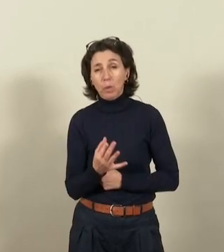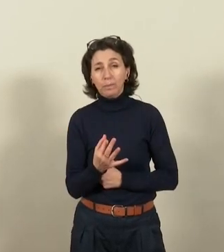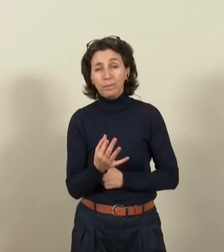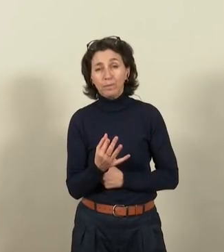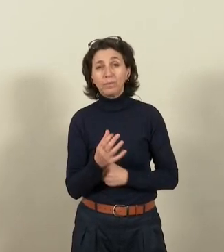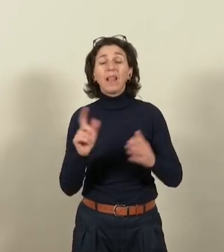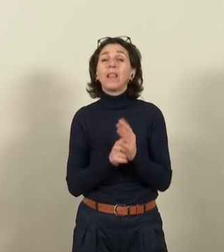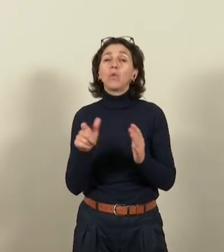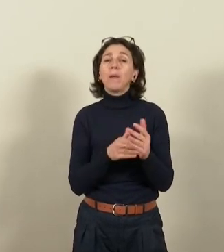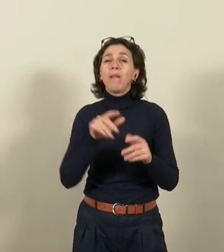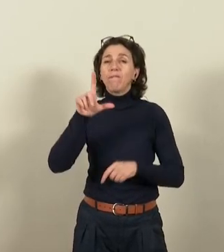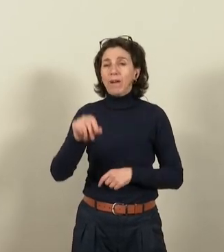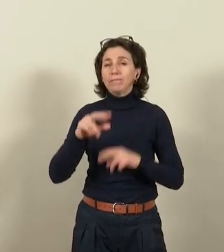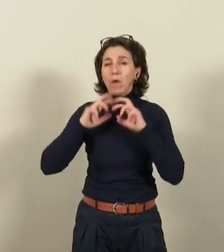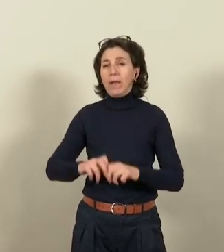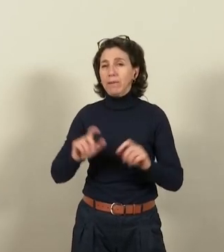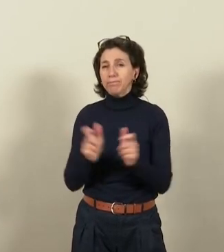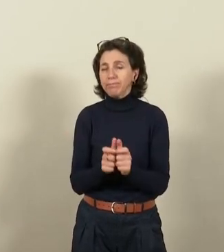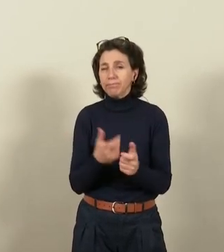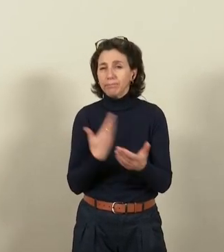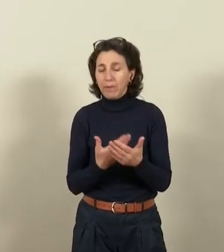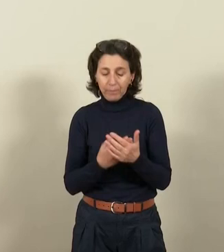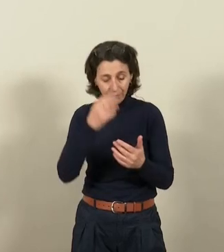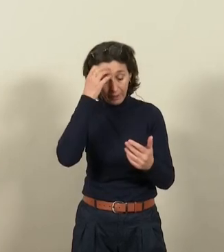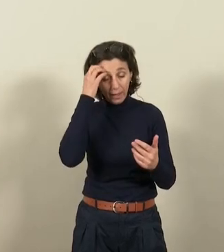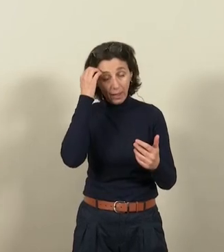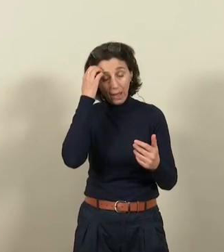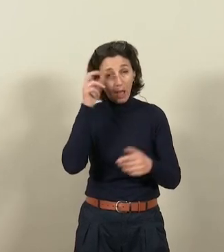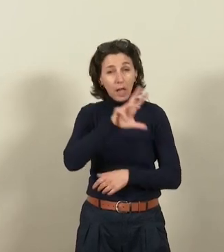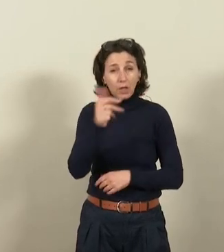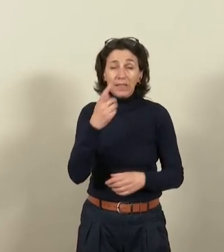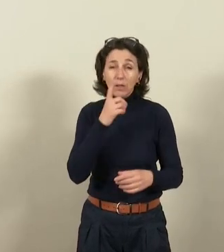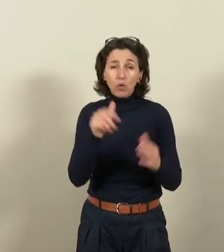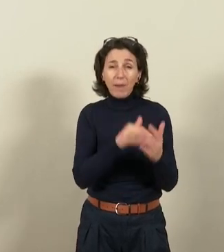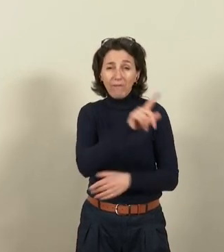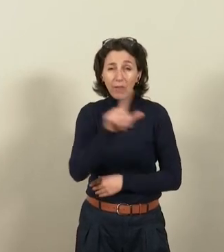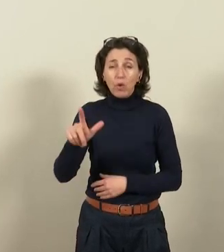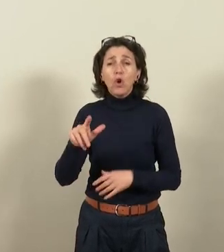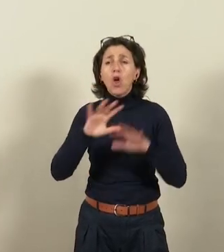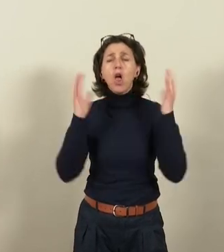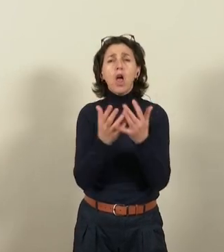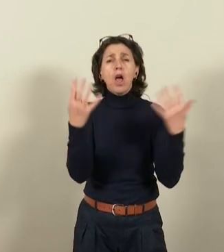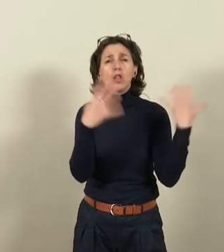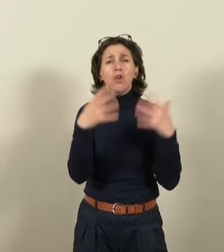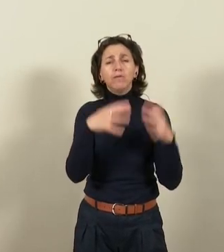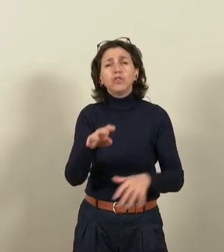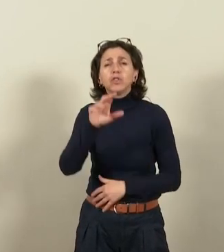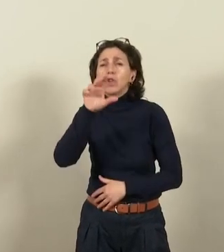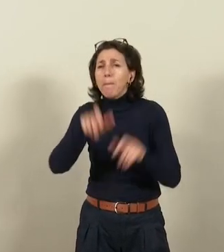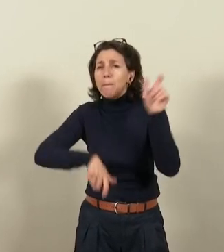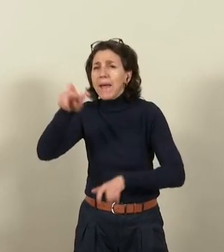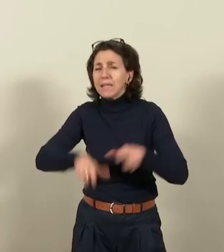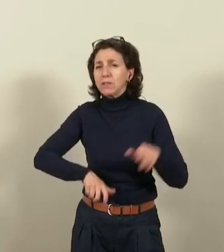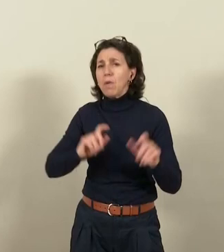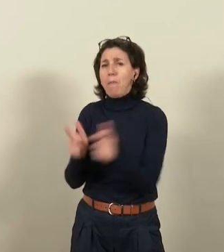2020 au 31 décembre 2022 c'est plus de 900 personnes qui ont été mises en cause pour des faits relevants à 83